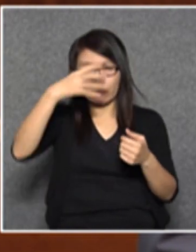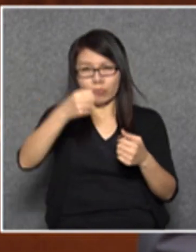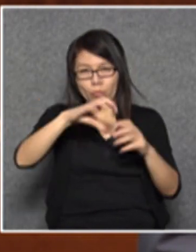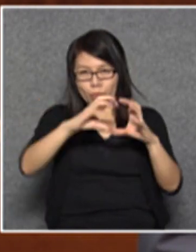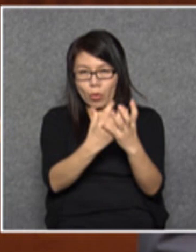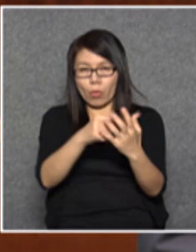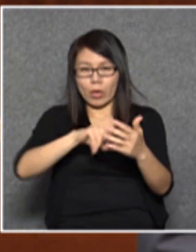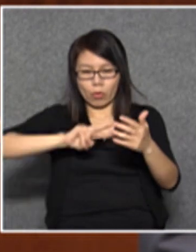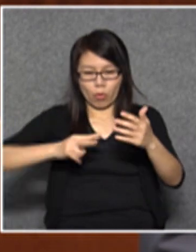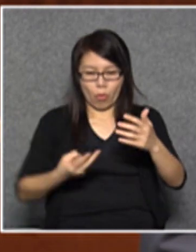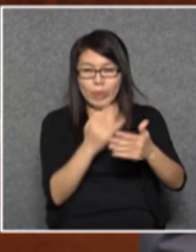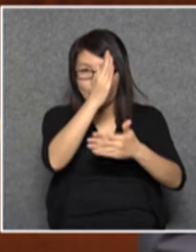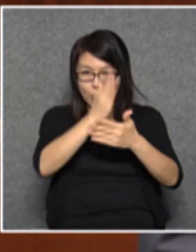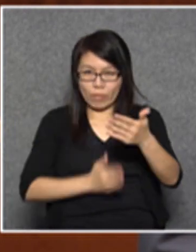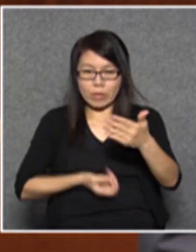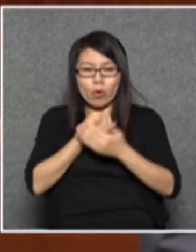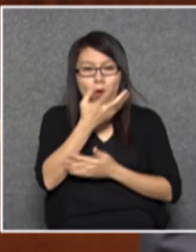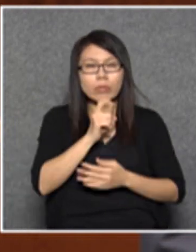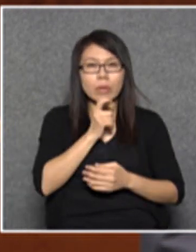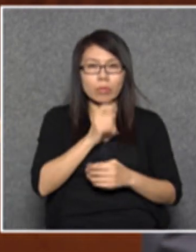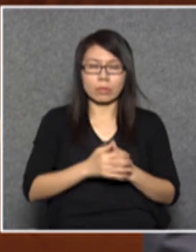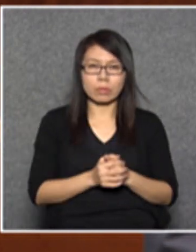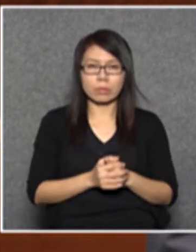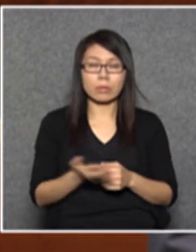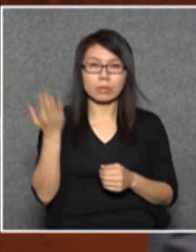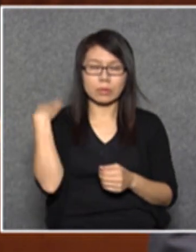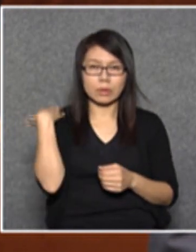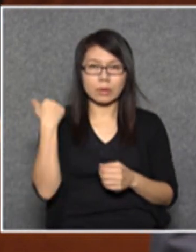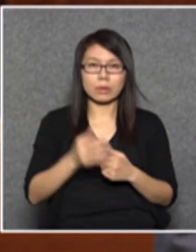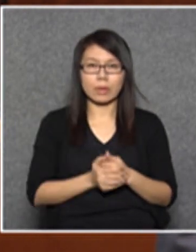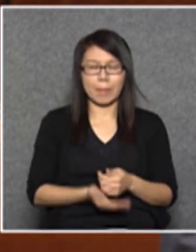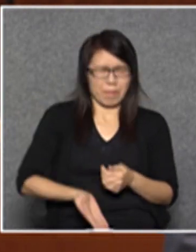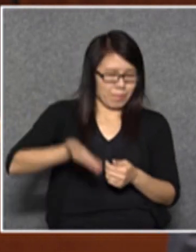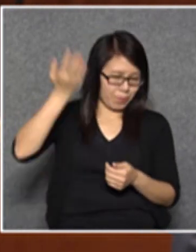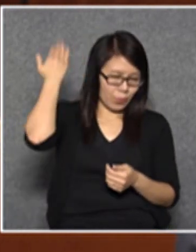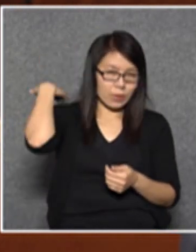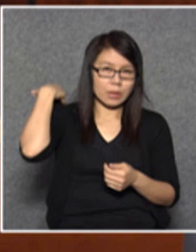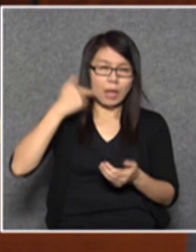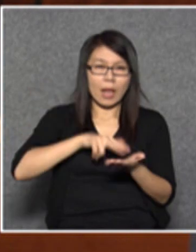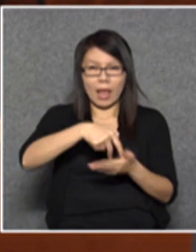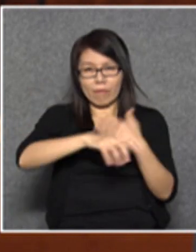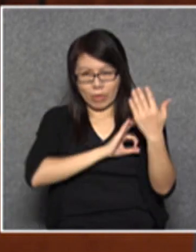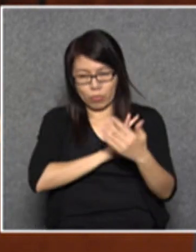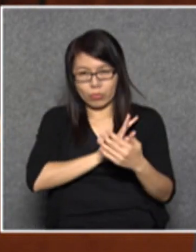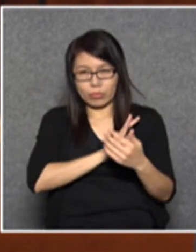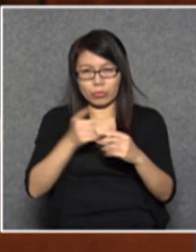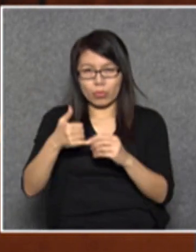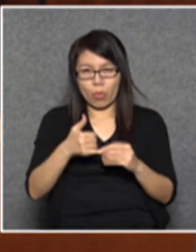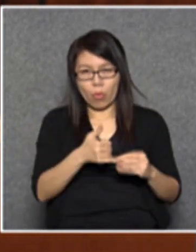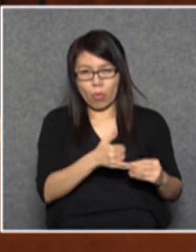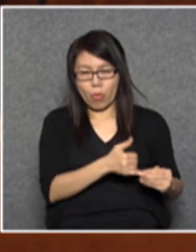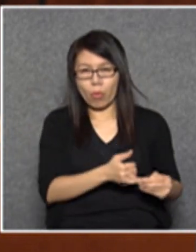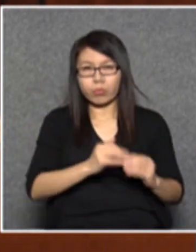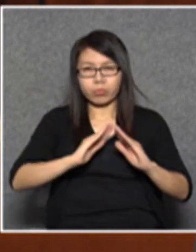分已經提出來的了。當時是被上一屆的立法會拉布拉死的莫乃光議